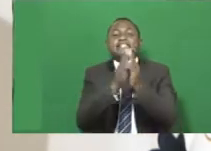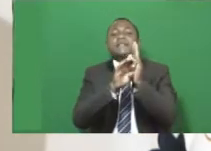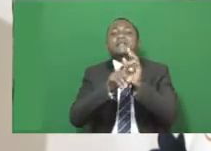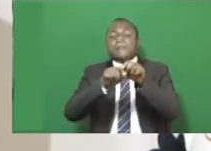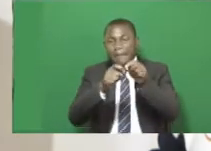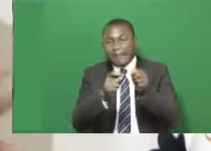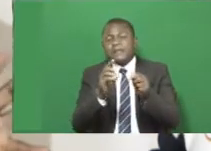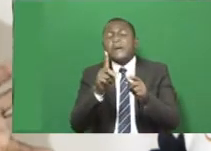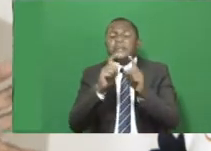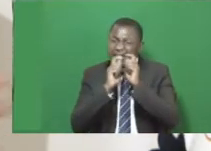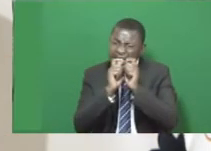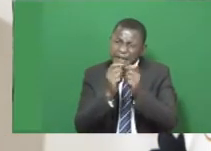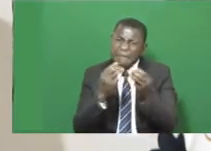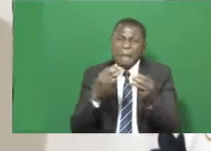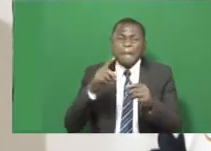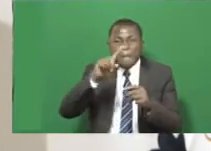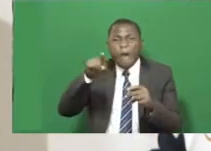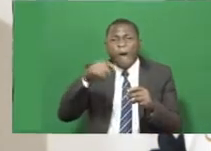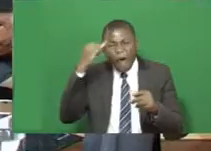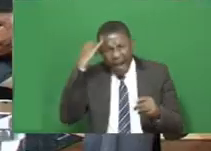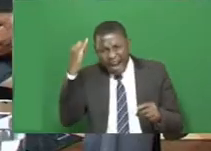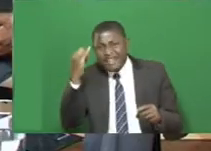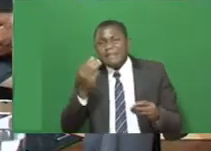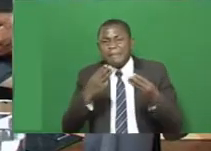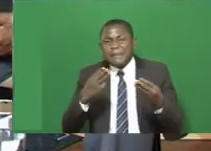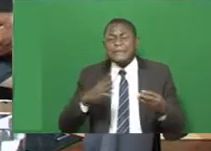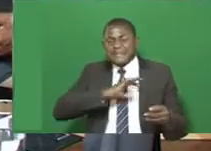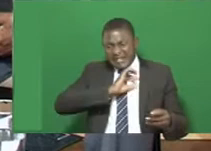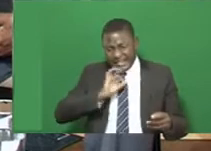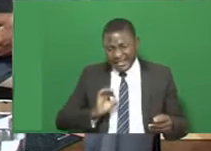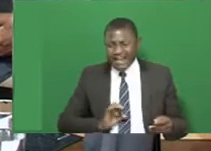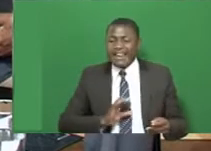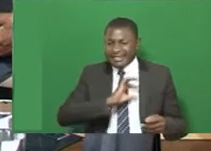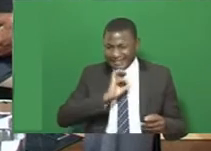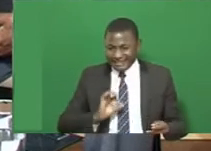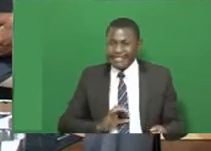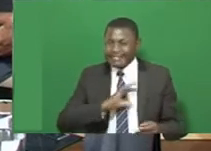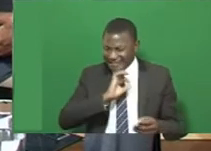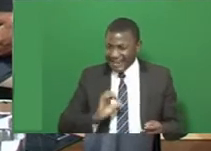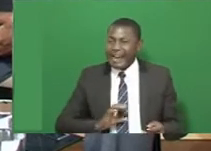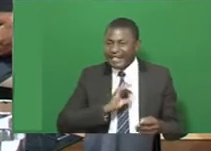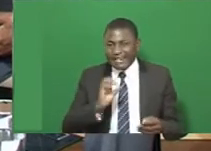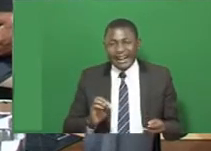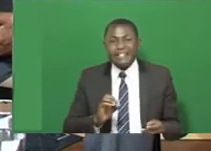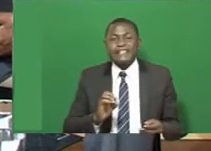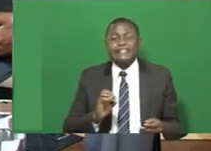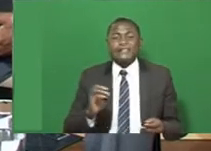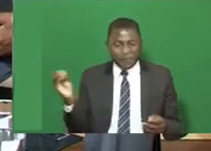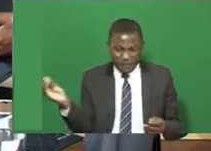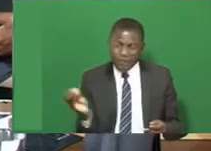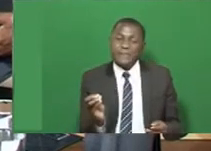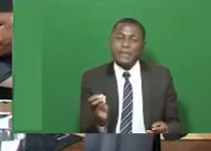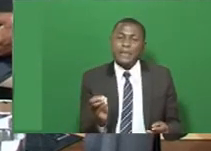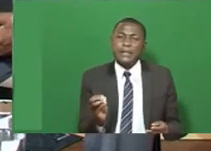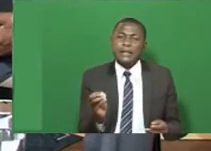waka pera, tamu nyasha. Anotoziviva, kudza nyasha. Zviyazviya zvekuita sekunge